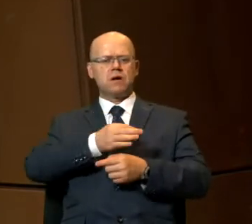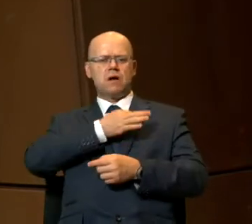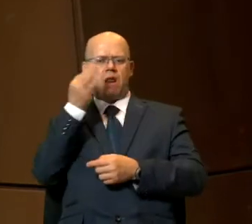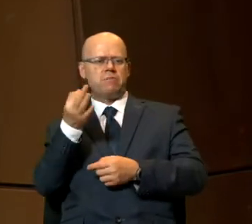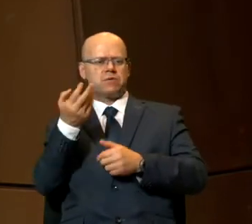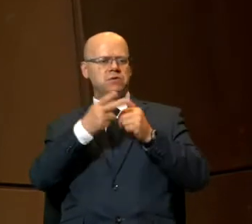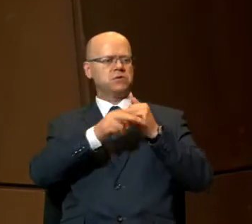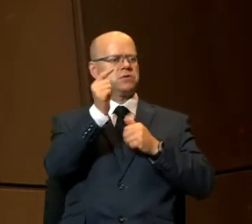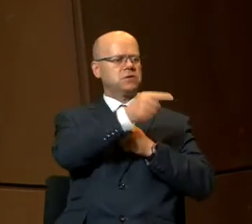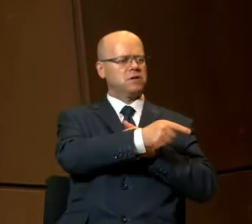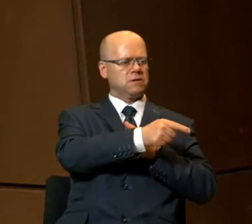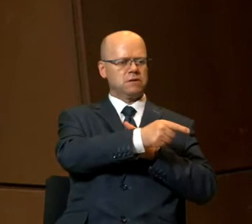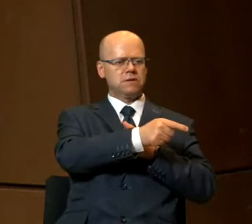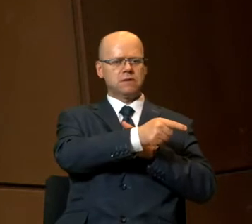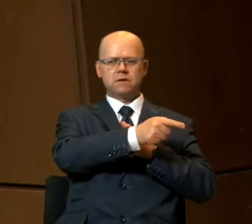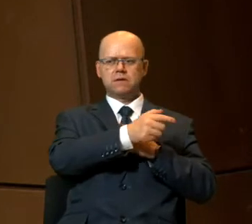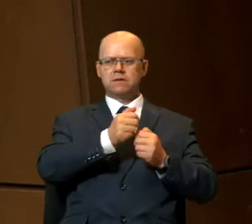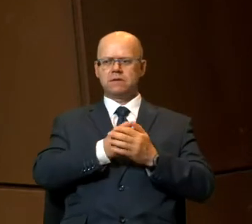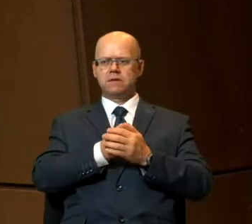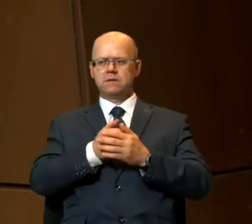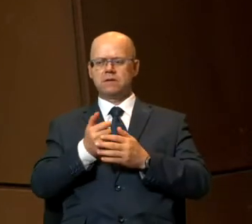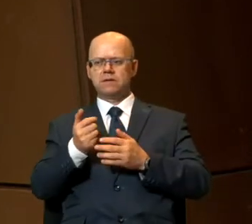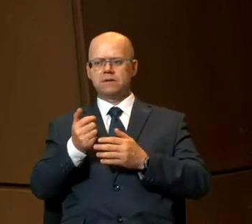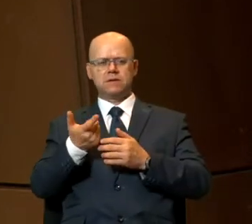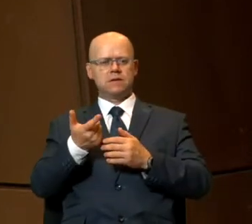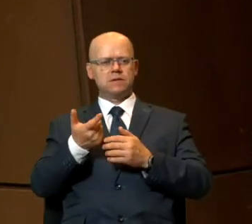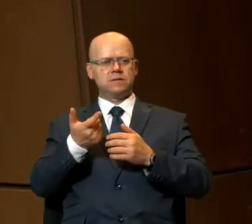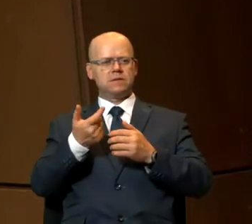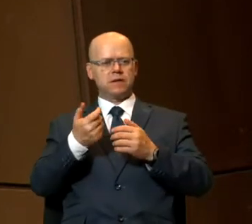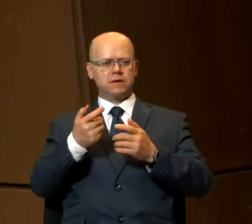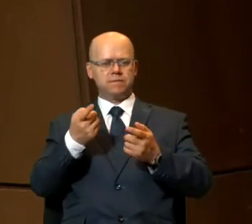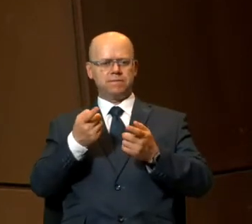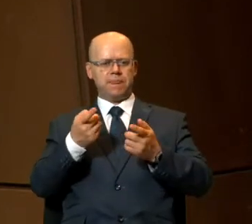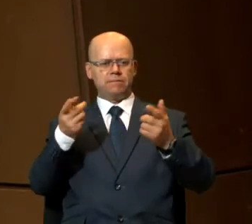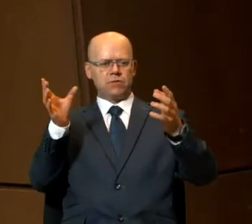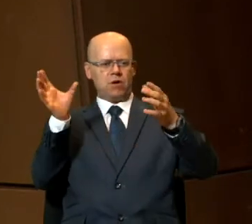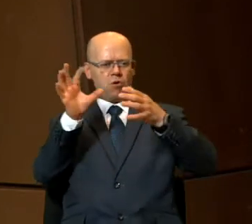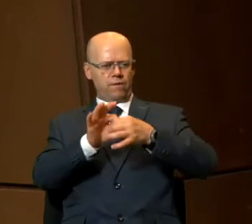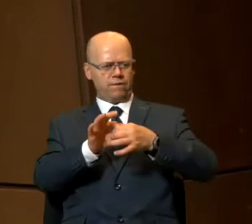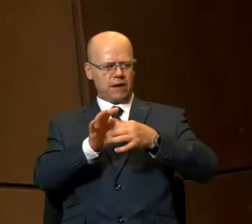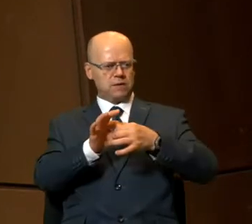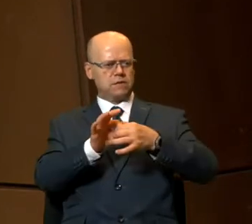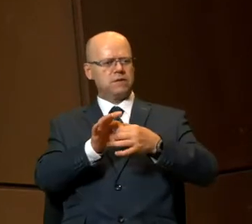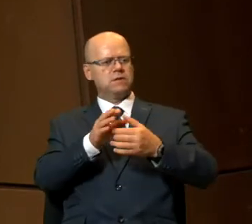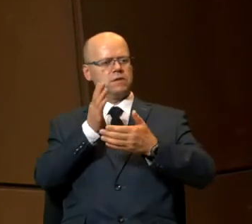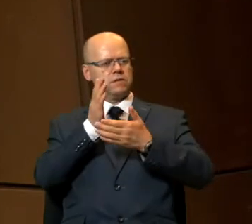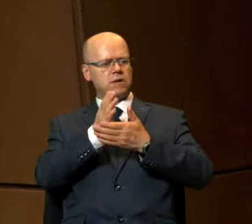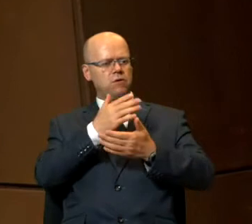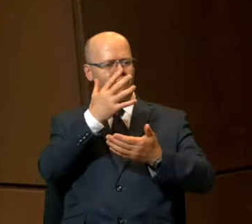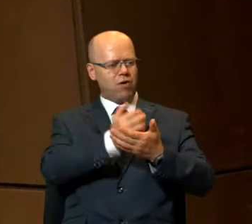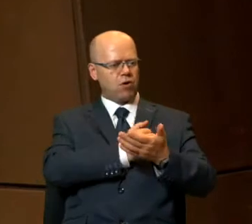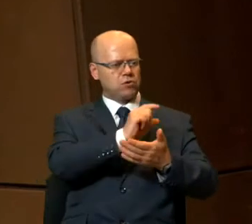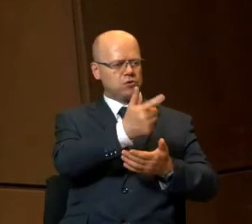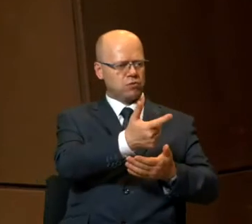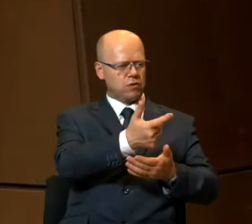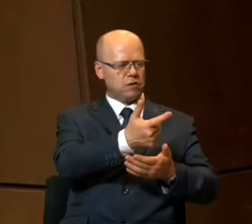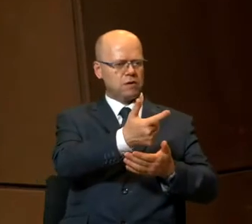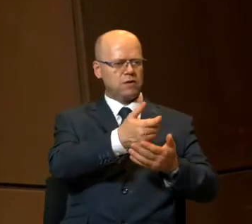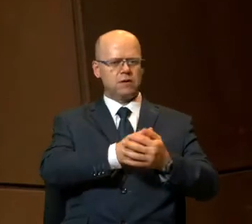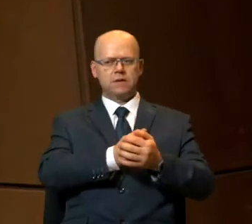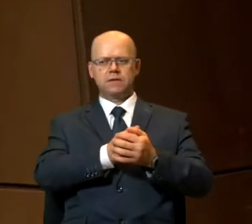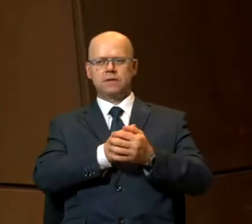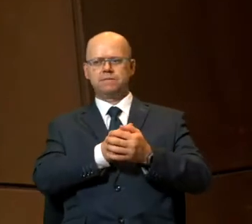ty. To może być takie relacje instrumentalne z innymi. To może nam pomóc, aby z kimś